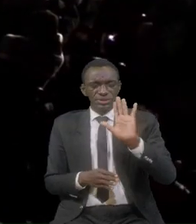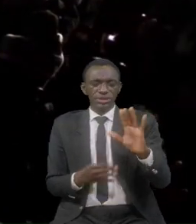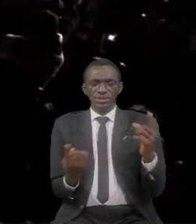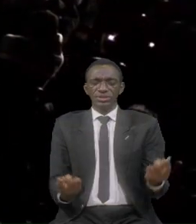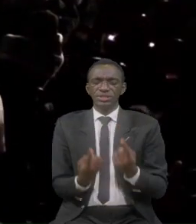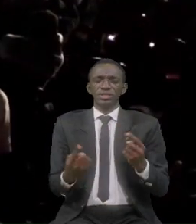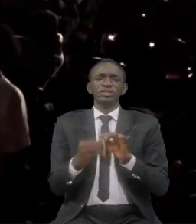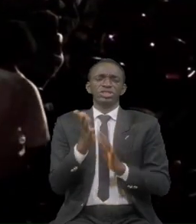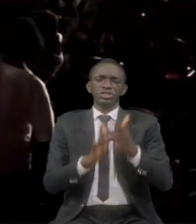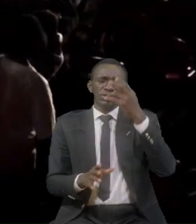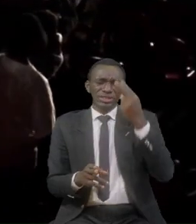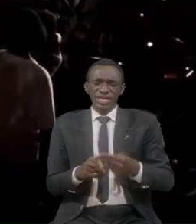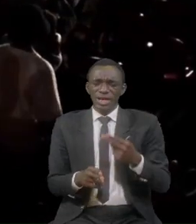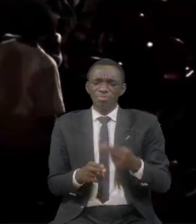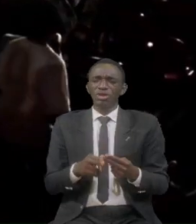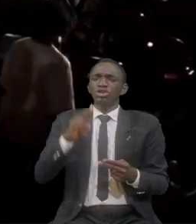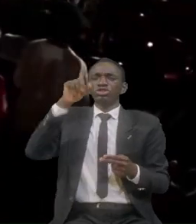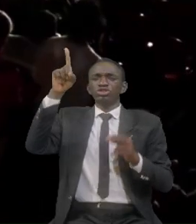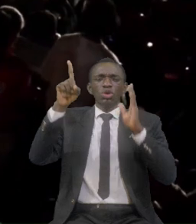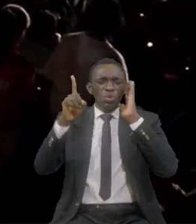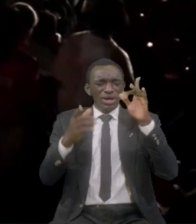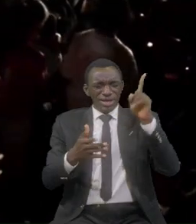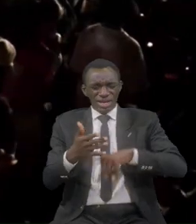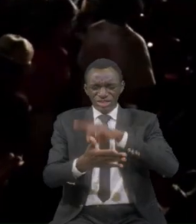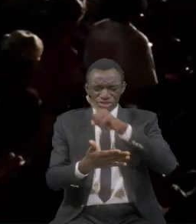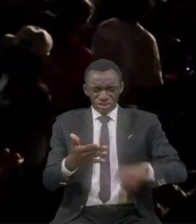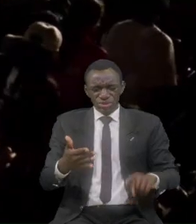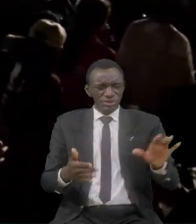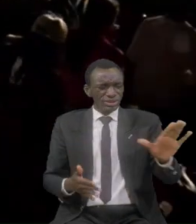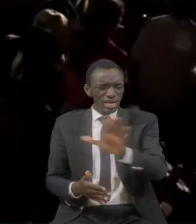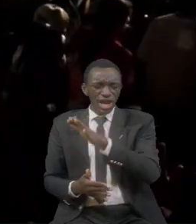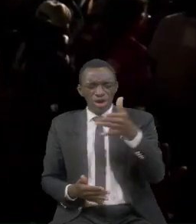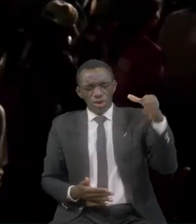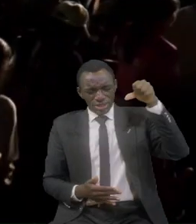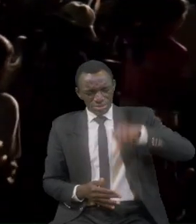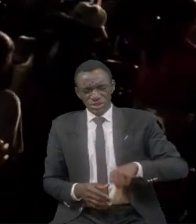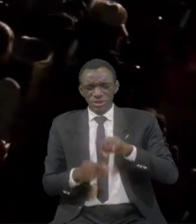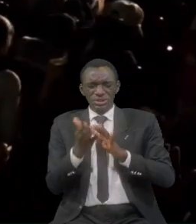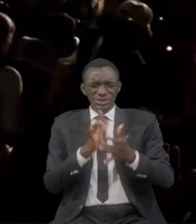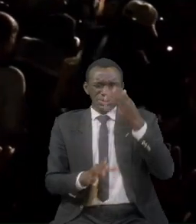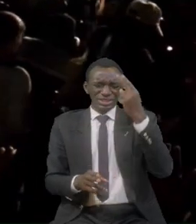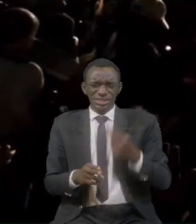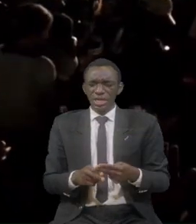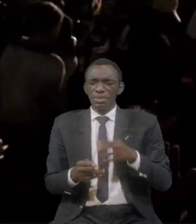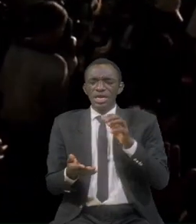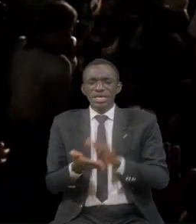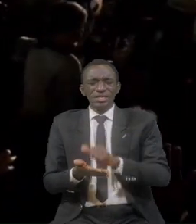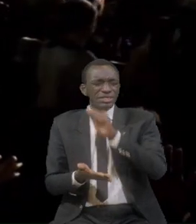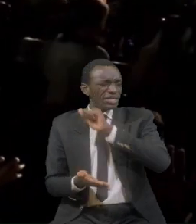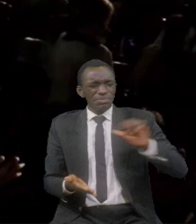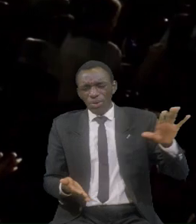Cancel their condemnation. Limpyuhi ang kanang ilang pagkamakasalanan. Blot out the remembrance of their sins. Tanggala